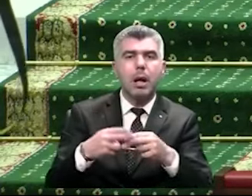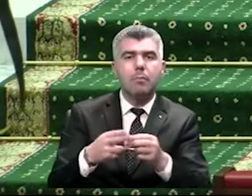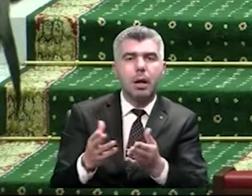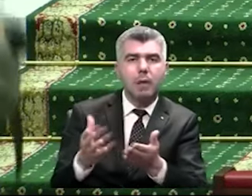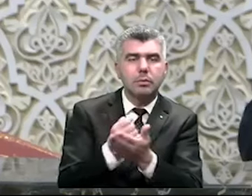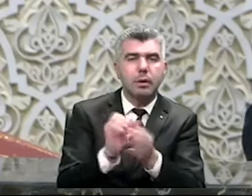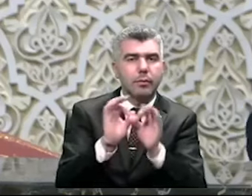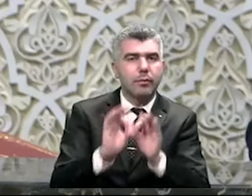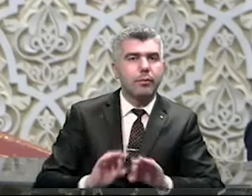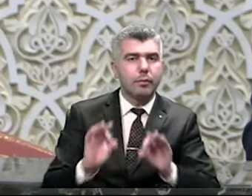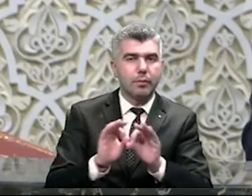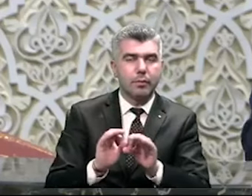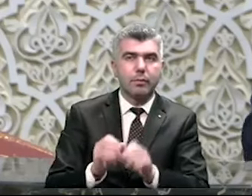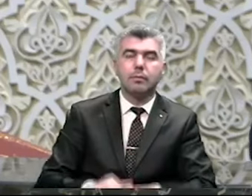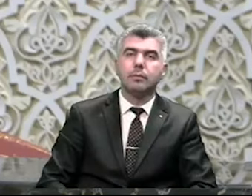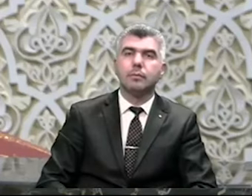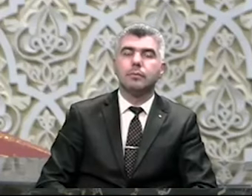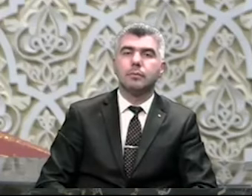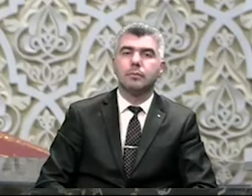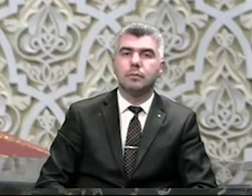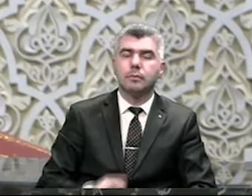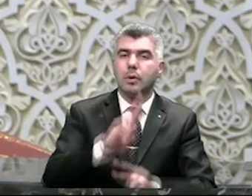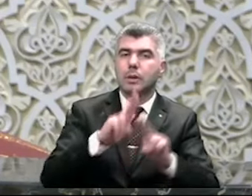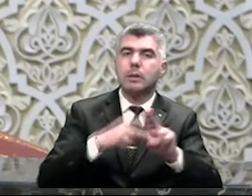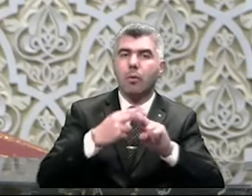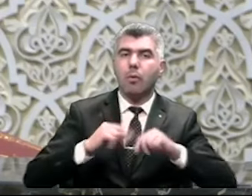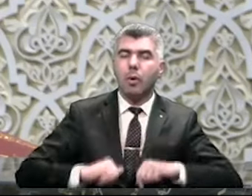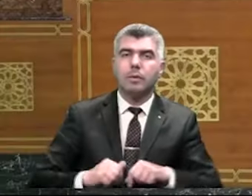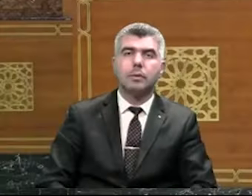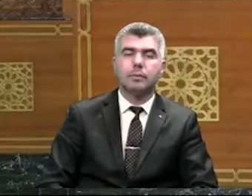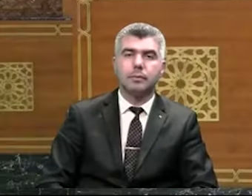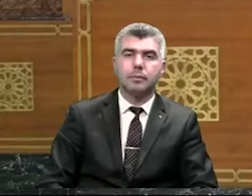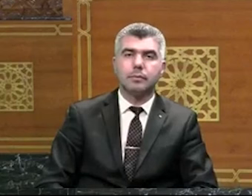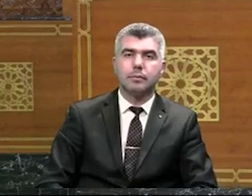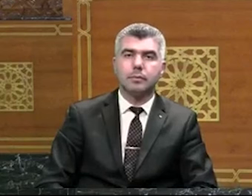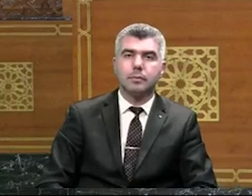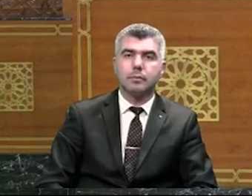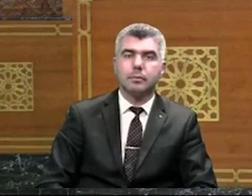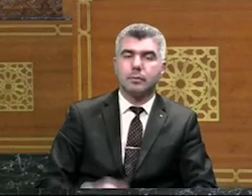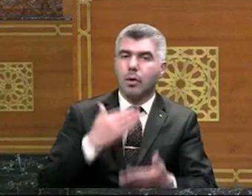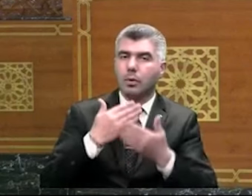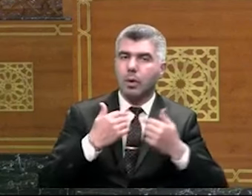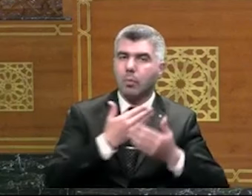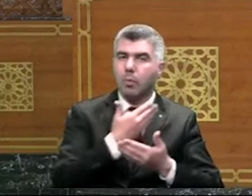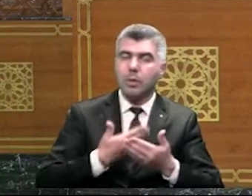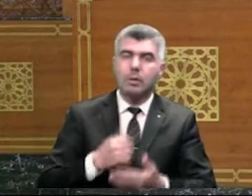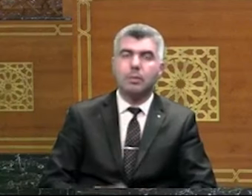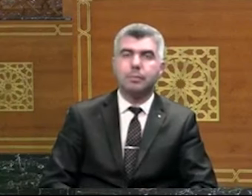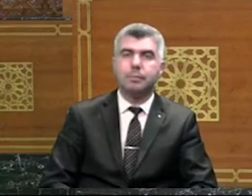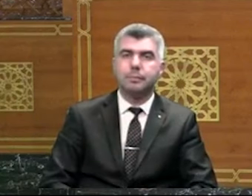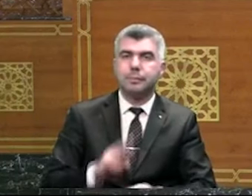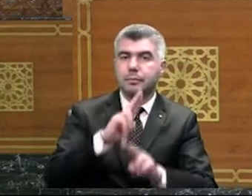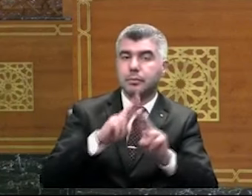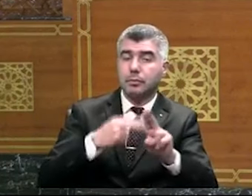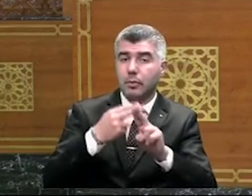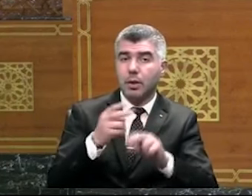السياقه وشكرا شكرا السيد المستشار المحترم كلمه لكم السيد الوزير رد على السؤال شكرا السيد المستشار يعني جوابا على